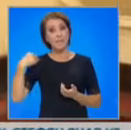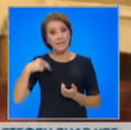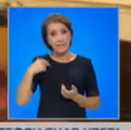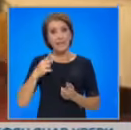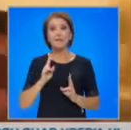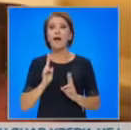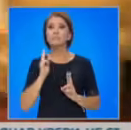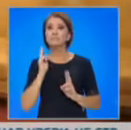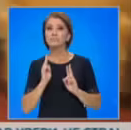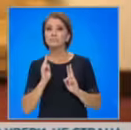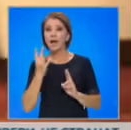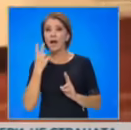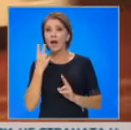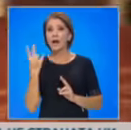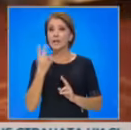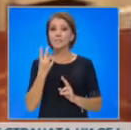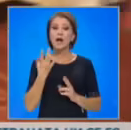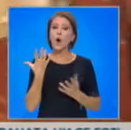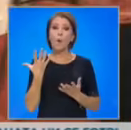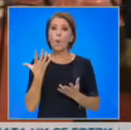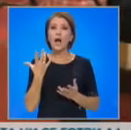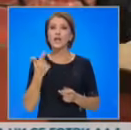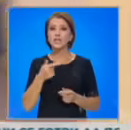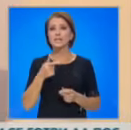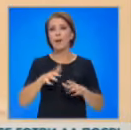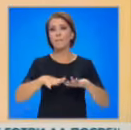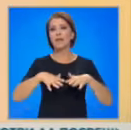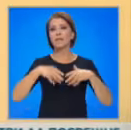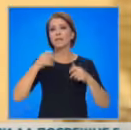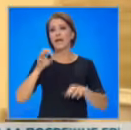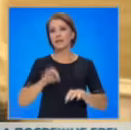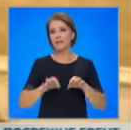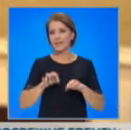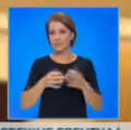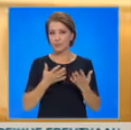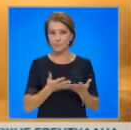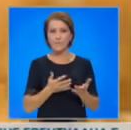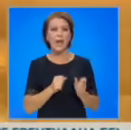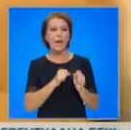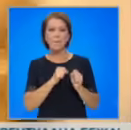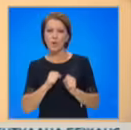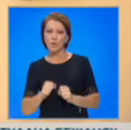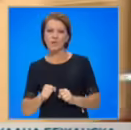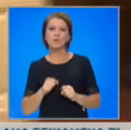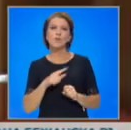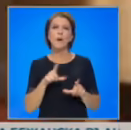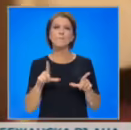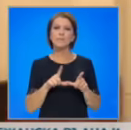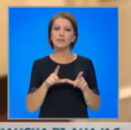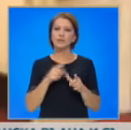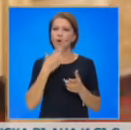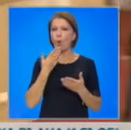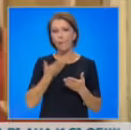Председателският съвет сутринта обсъди датата на президентските избори, но не беше постигнато съгласие. По-късно Ива Митева обяви в кулоарите,